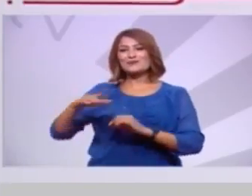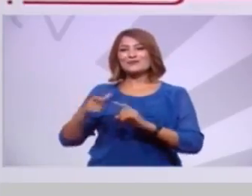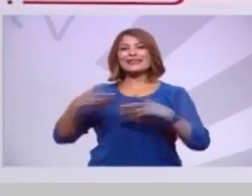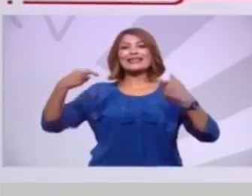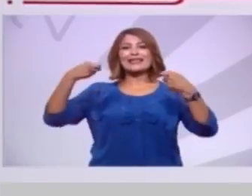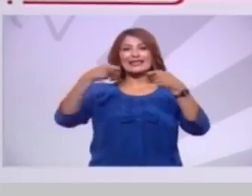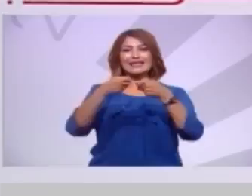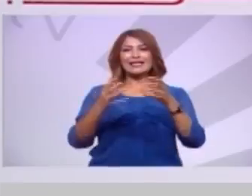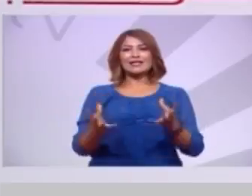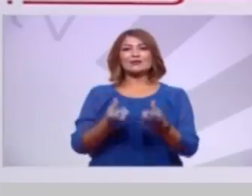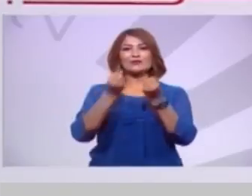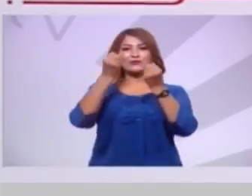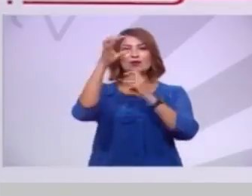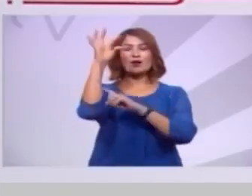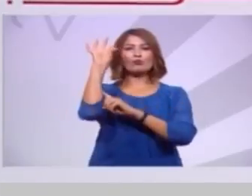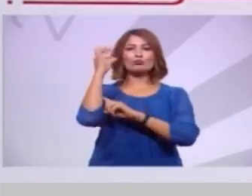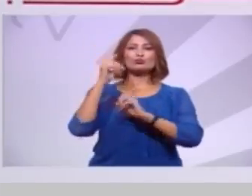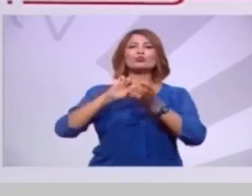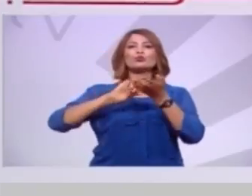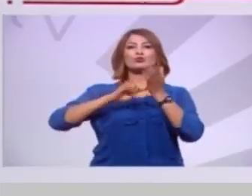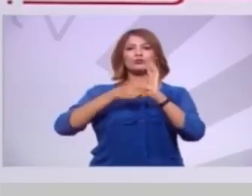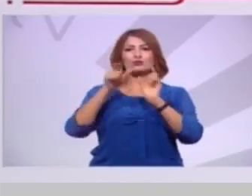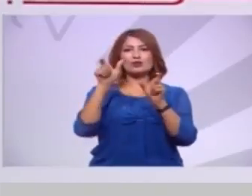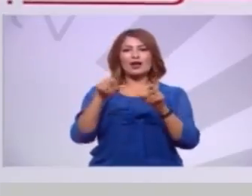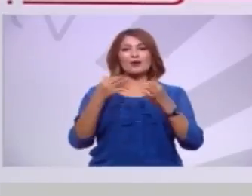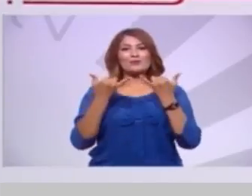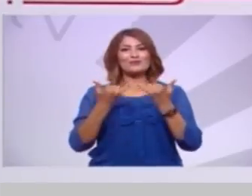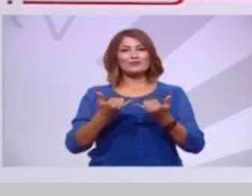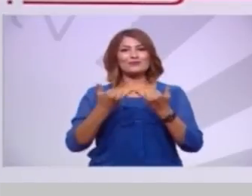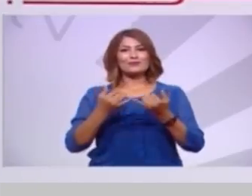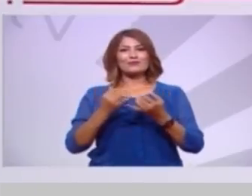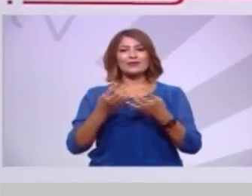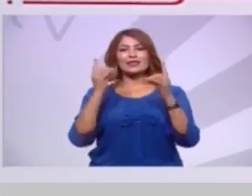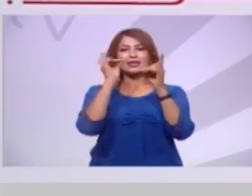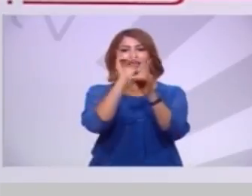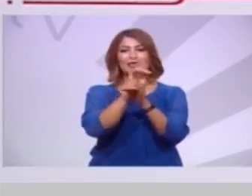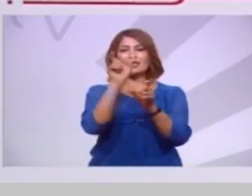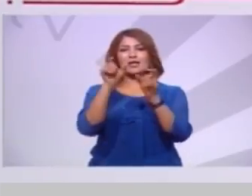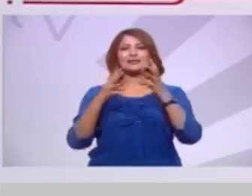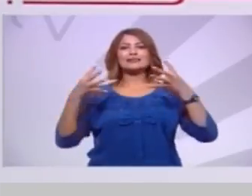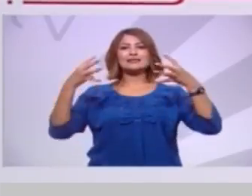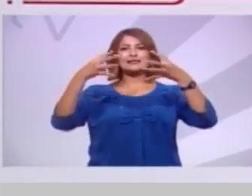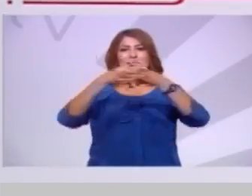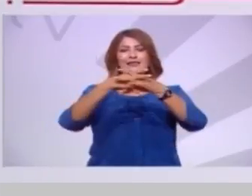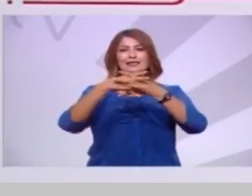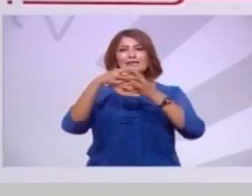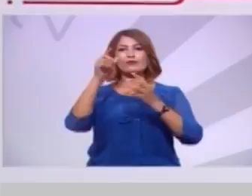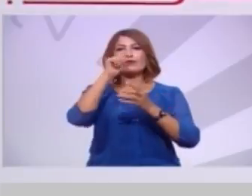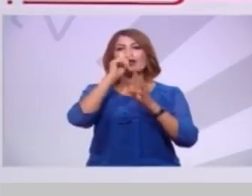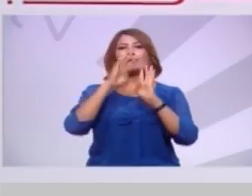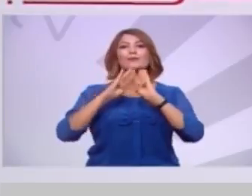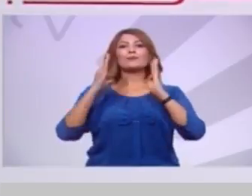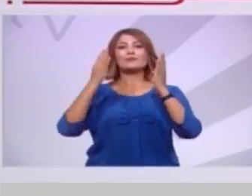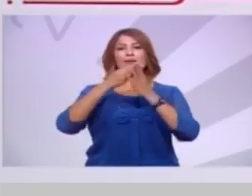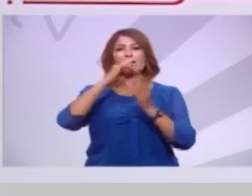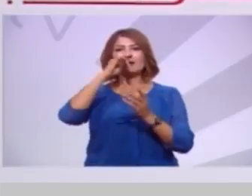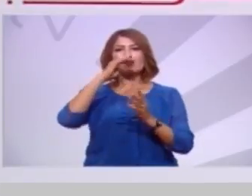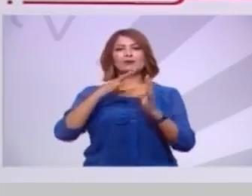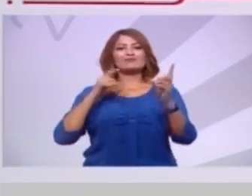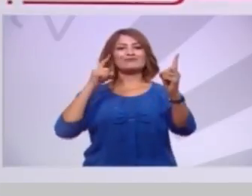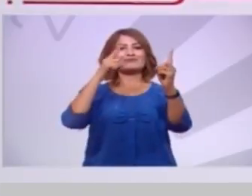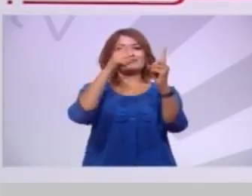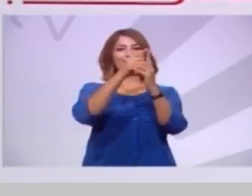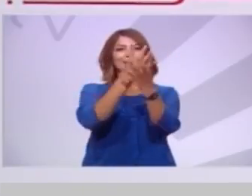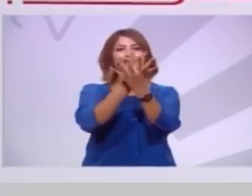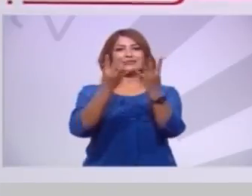ببلدنا الحبيب وفي هذا الاطار يتقدم ائتلاف ال كرامه لشعبنا الكريم بجمله من المقترحات